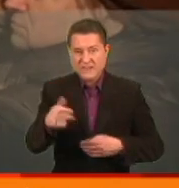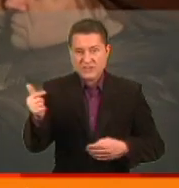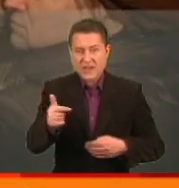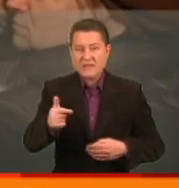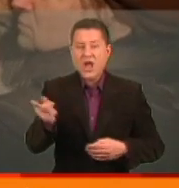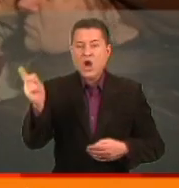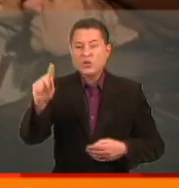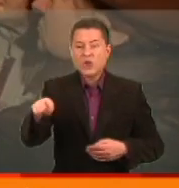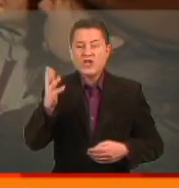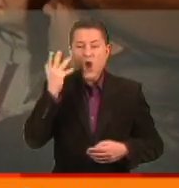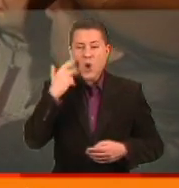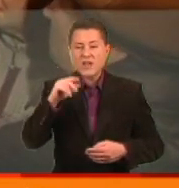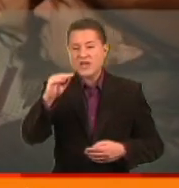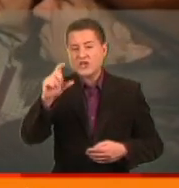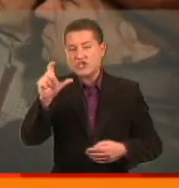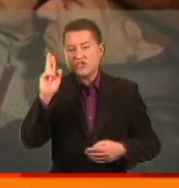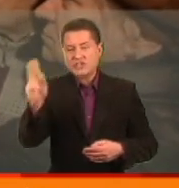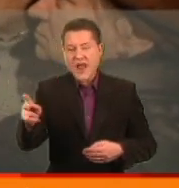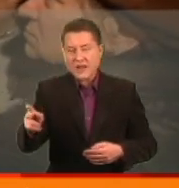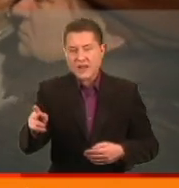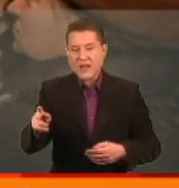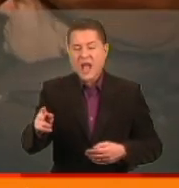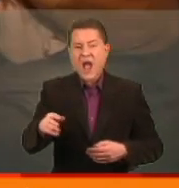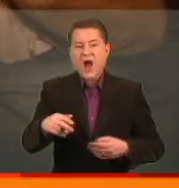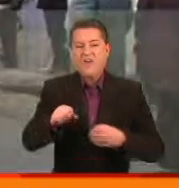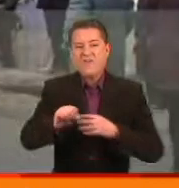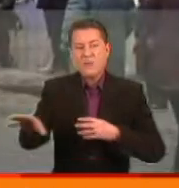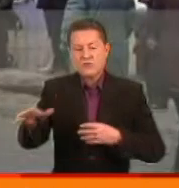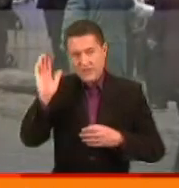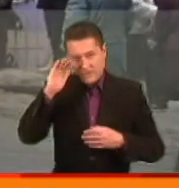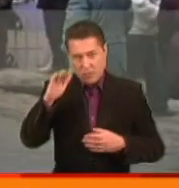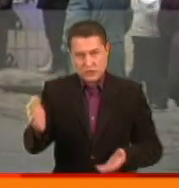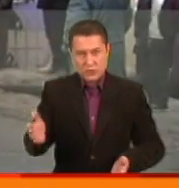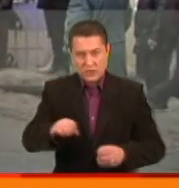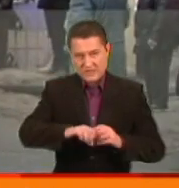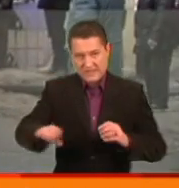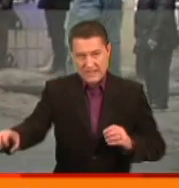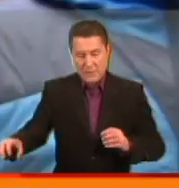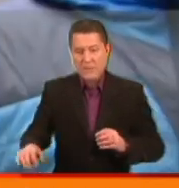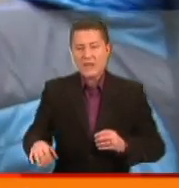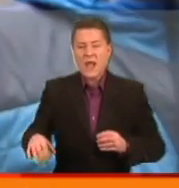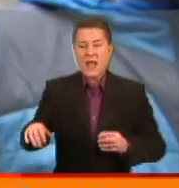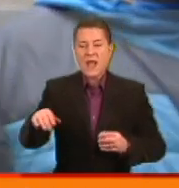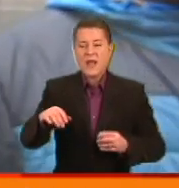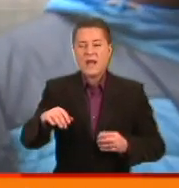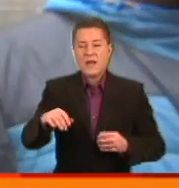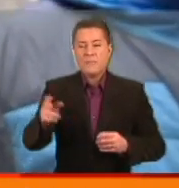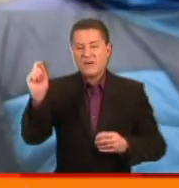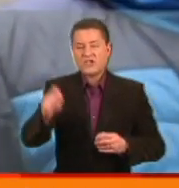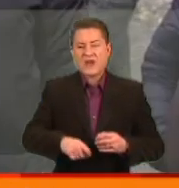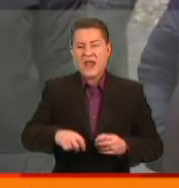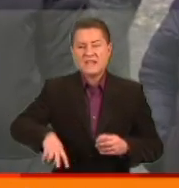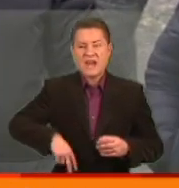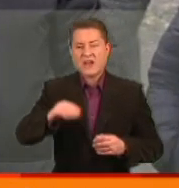коли ЖЕК випустить воздух системи опалення. Представники «Київенерго» їдуть. Приїздить директор